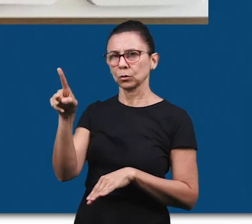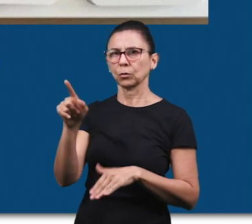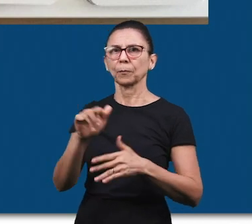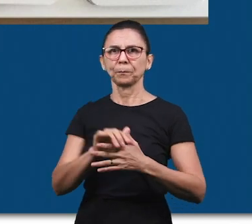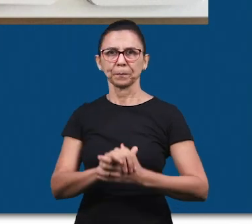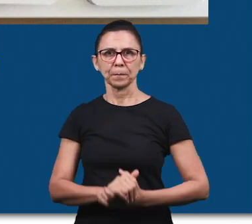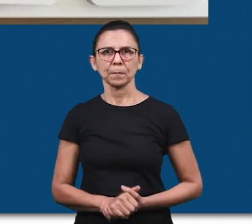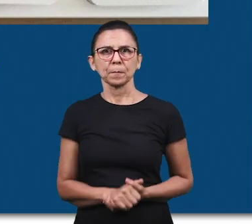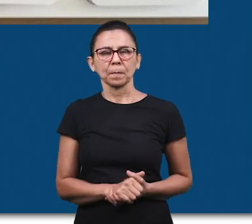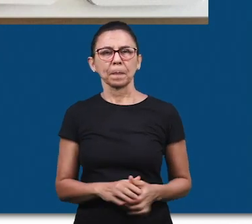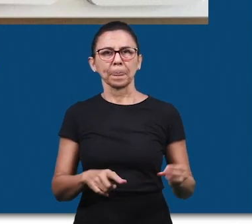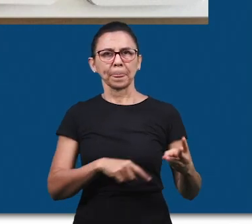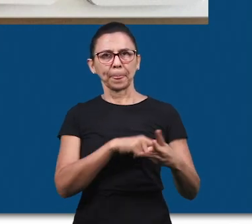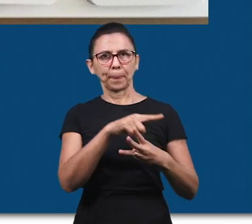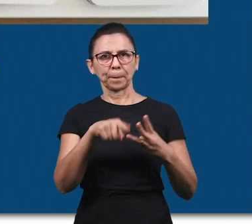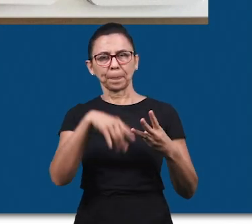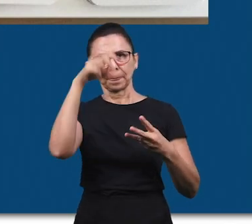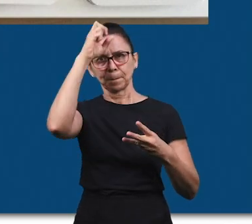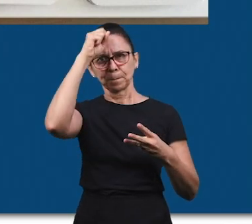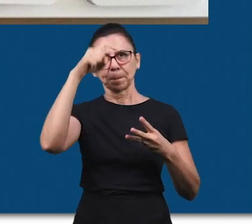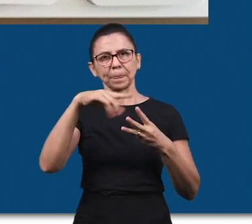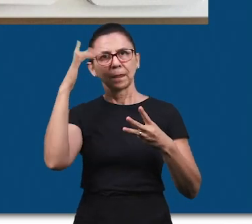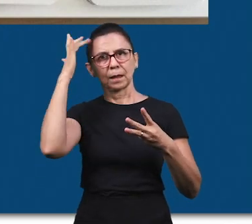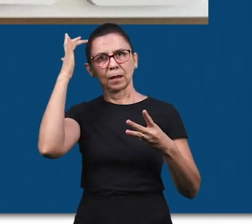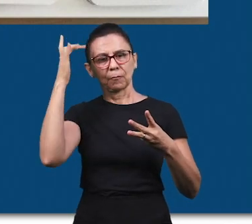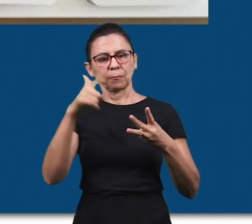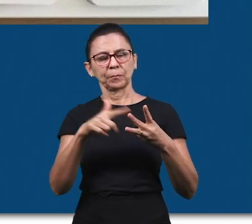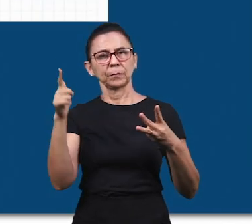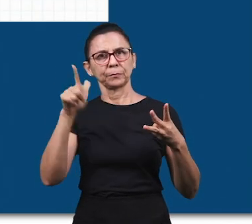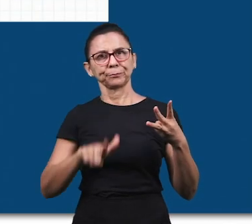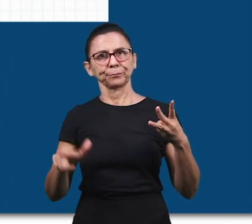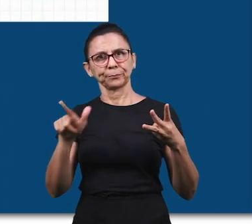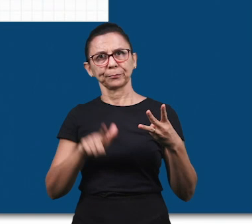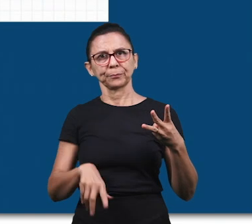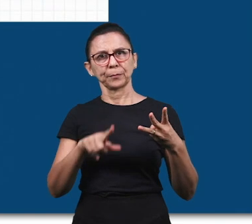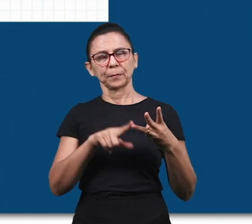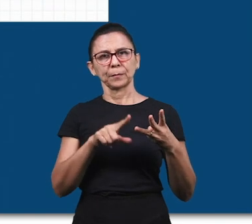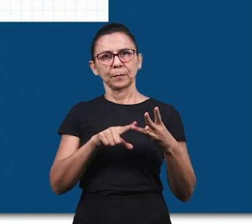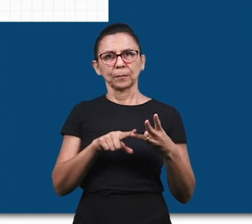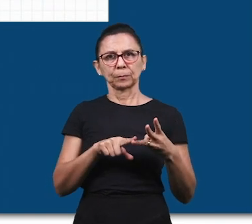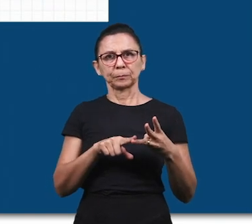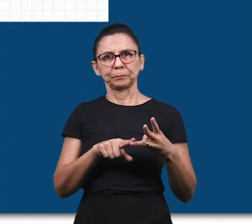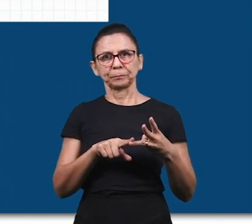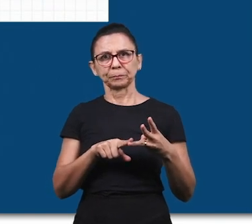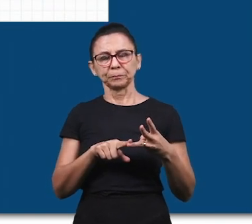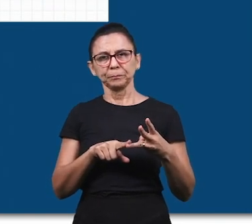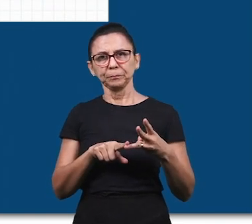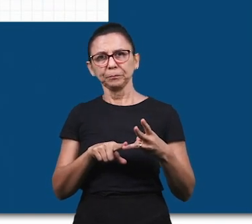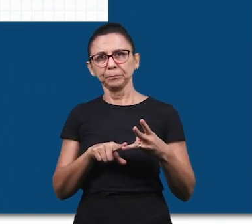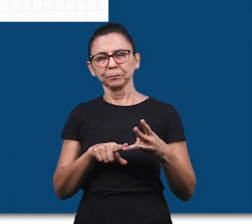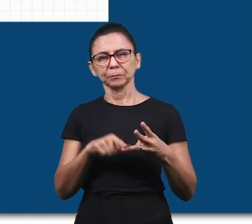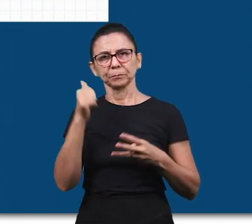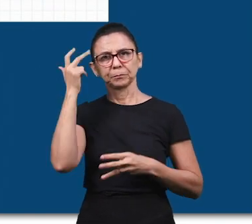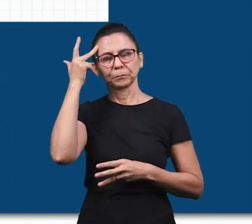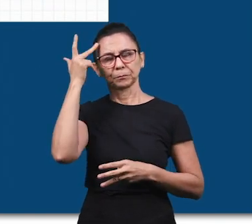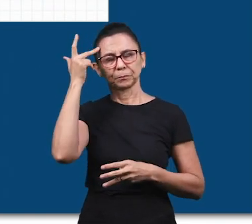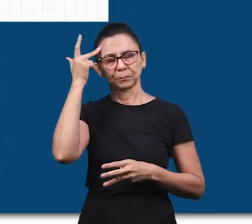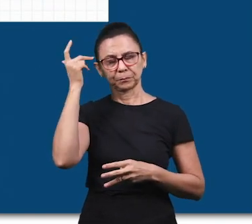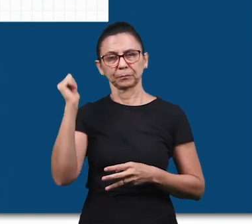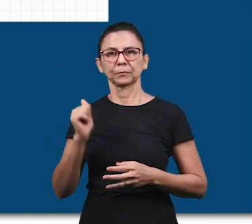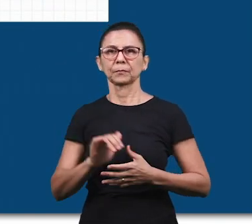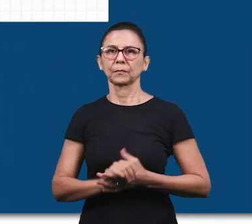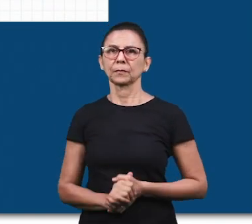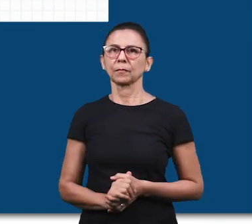L'apprentissage entoure 3 R, routine, répétition et régularité. Pour finir,